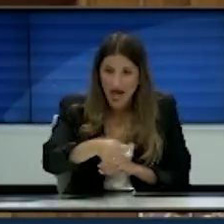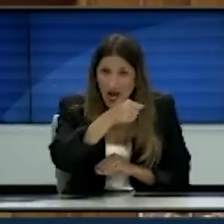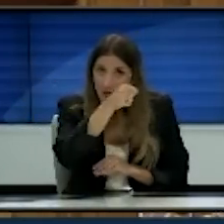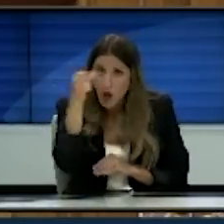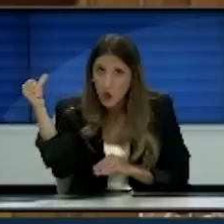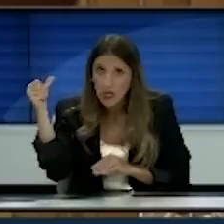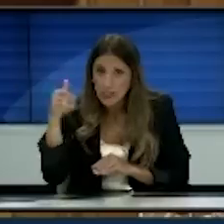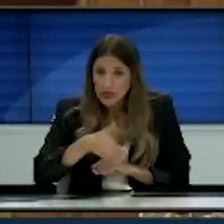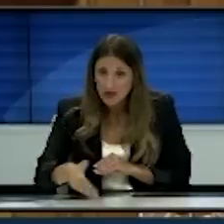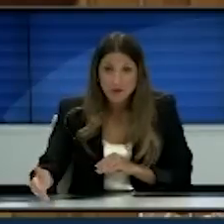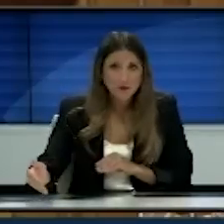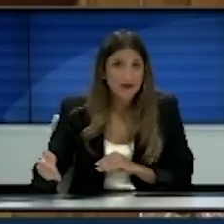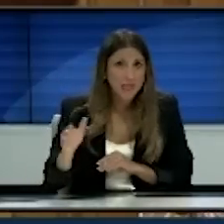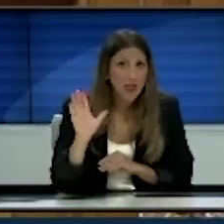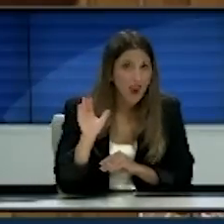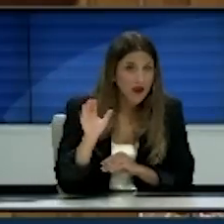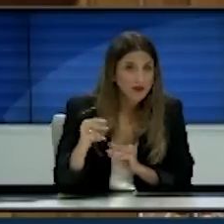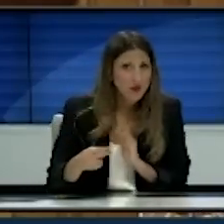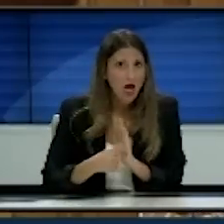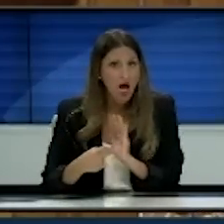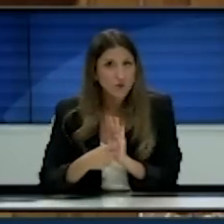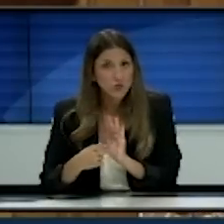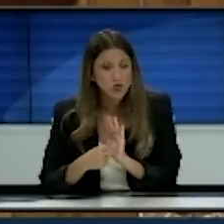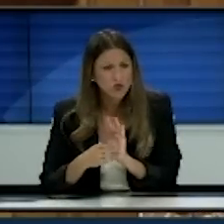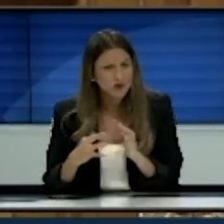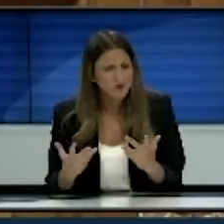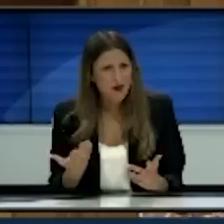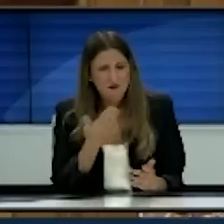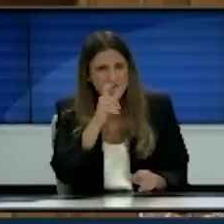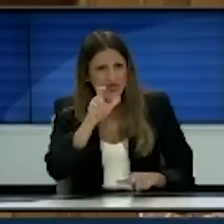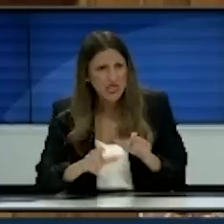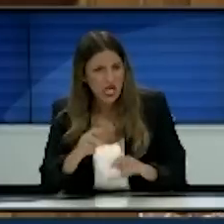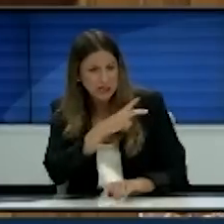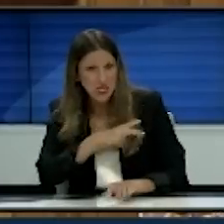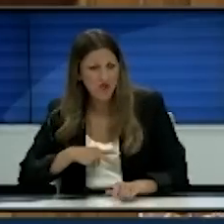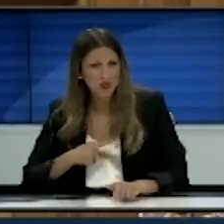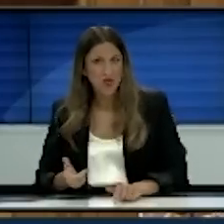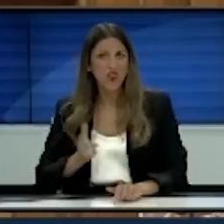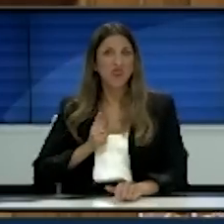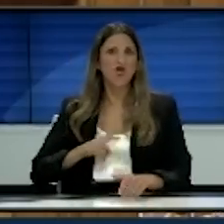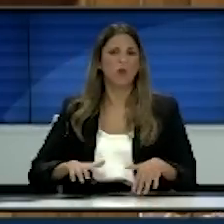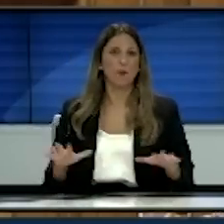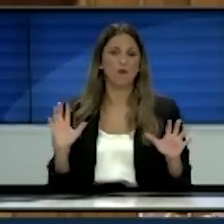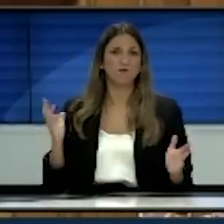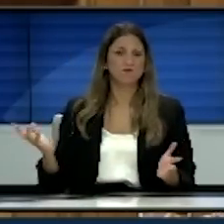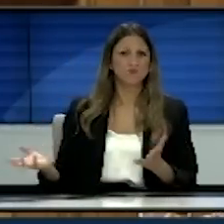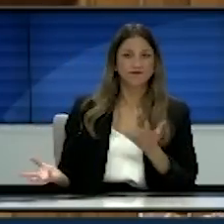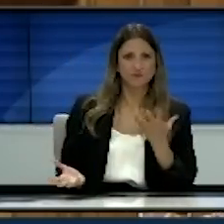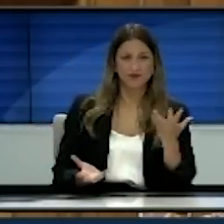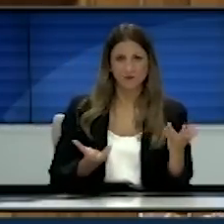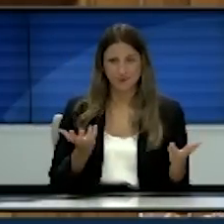καιρό, υποτίθεται για να ευνηδιάσετε τους φοιτητές, τους πανεπιστημιακούς καθηγητές, όλους τους εργαζόμενους σε